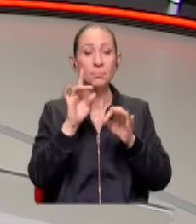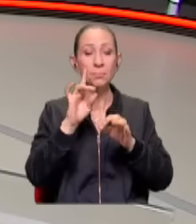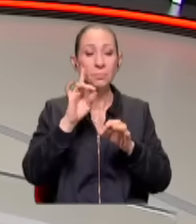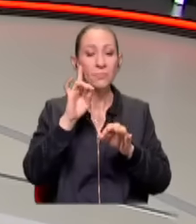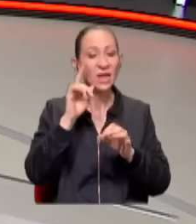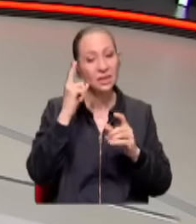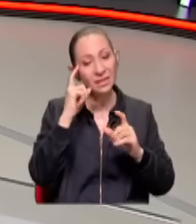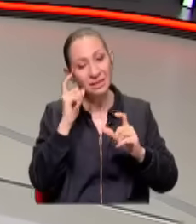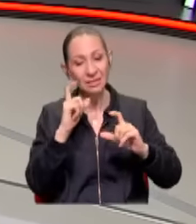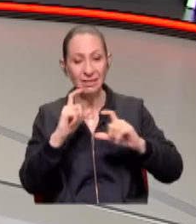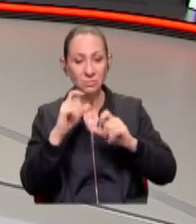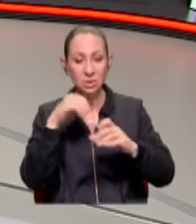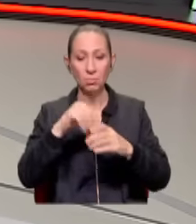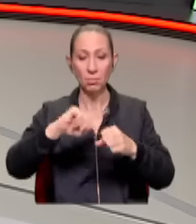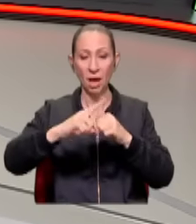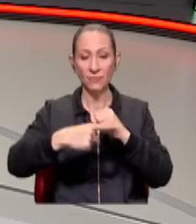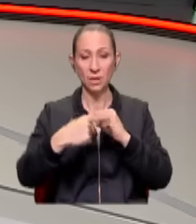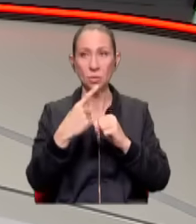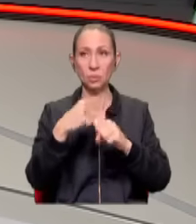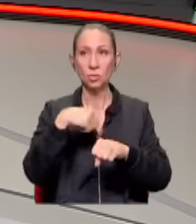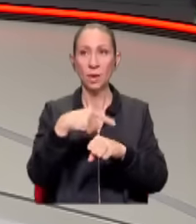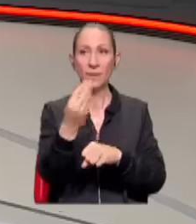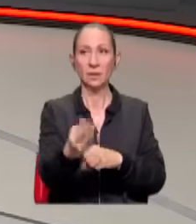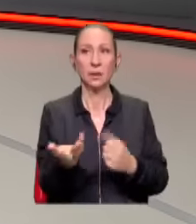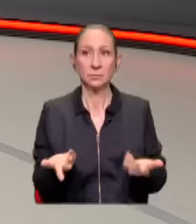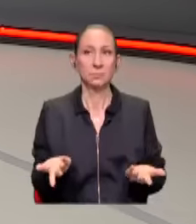üstüne tartışmak için bir hafta süre verdiler.